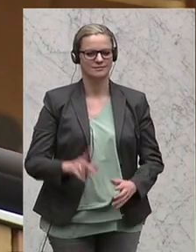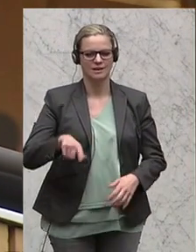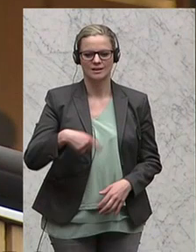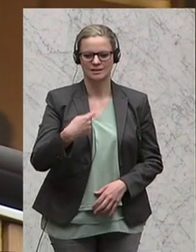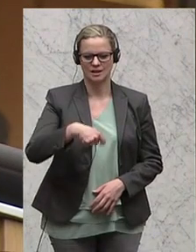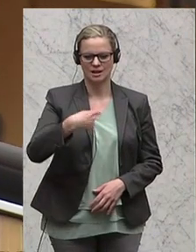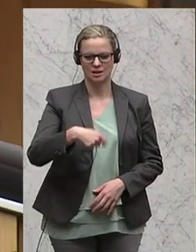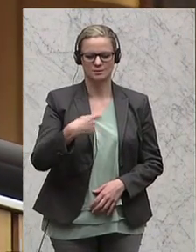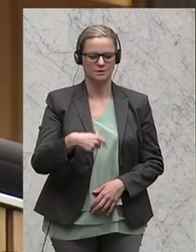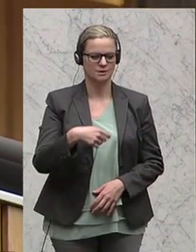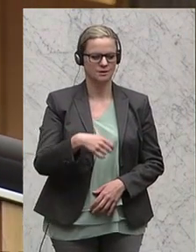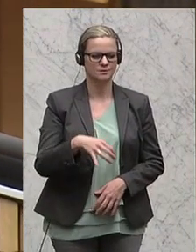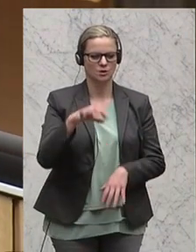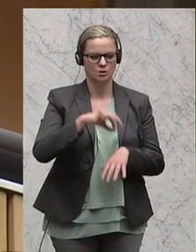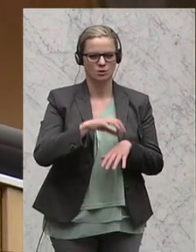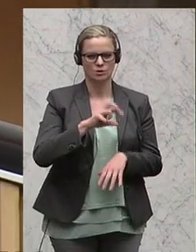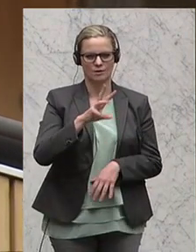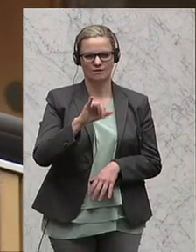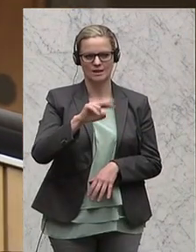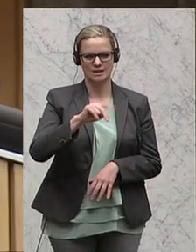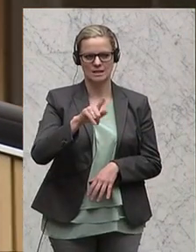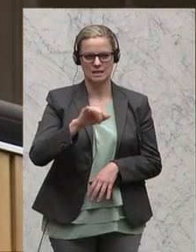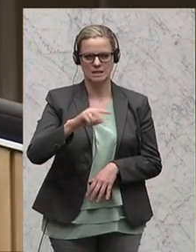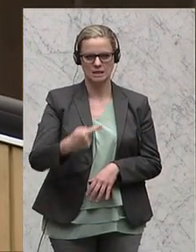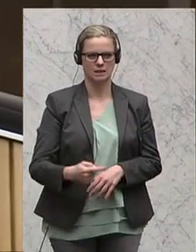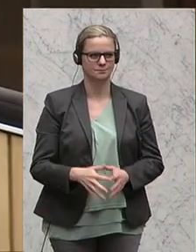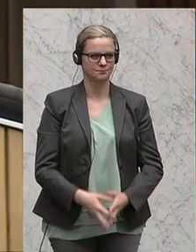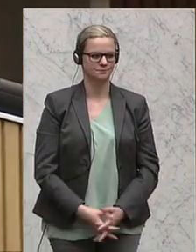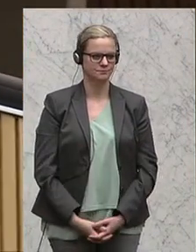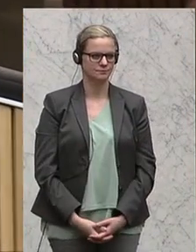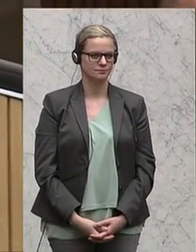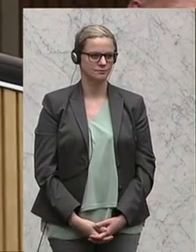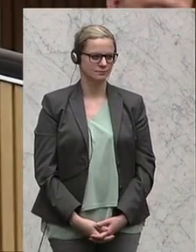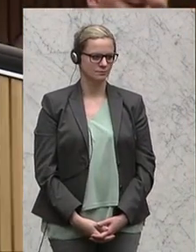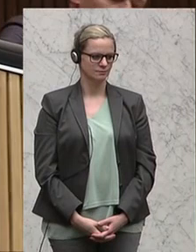Als nächste Frau Abgeordnete Doktorin Angelika Winzig.